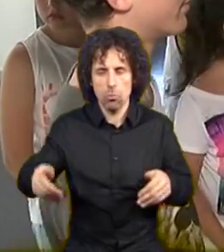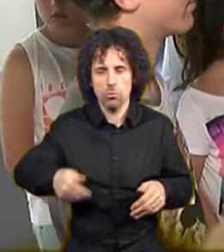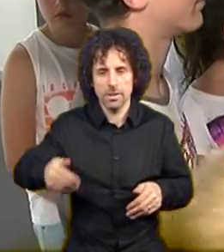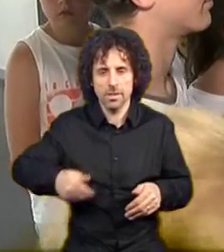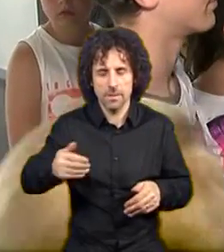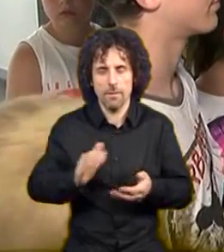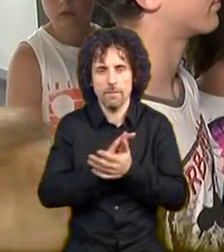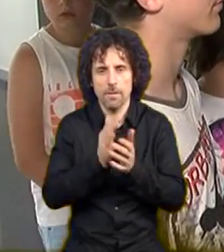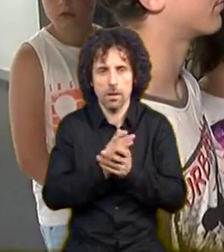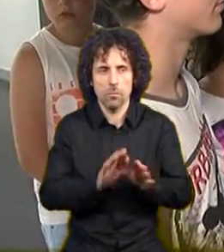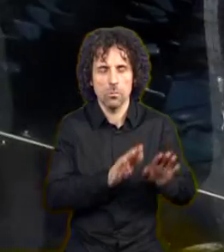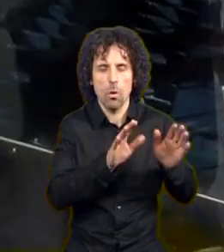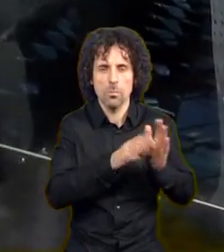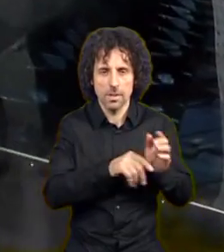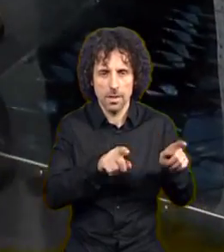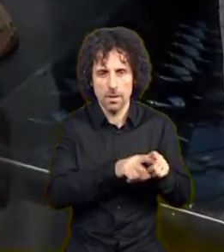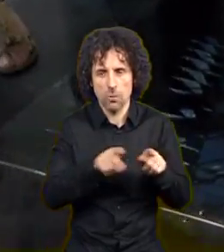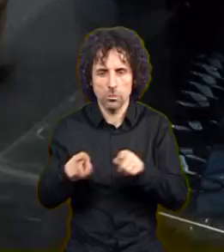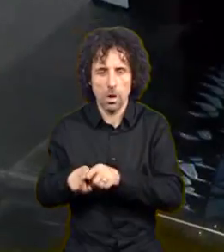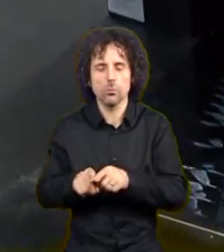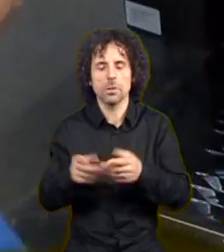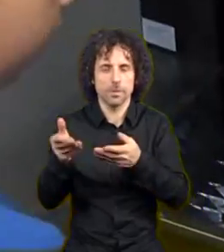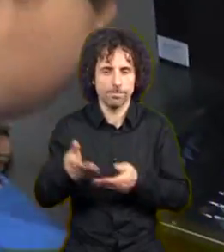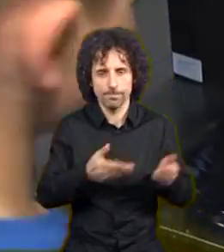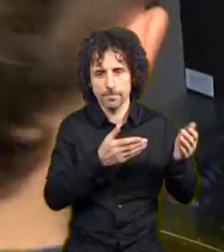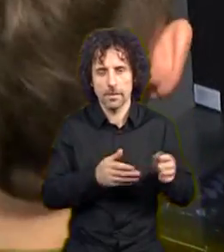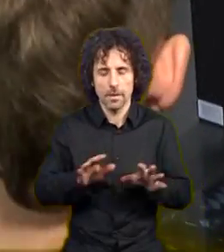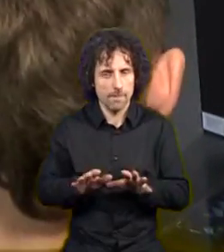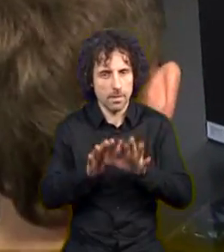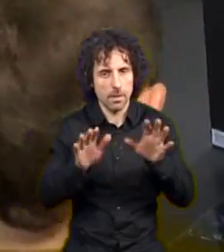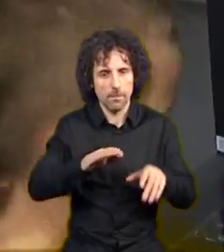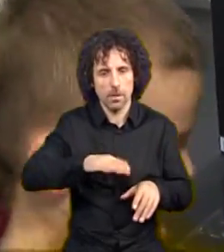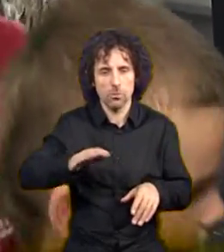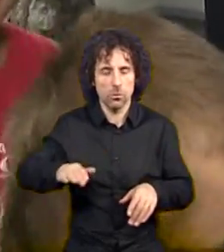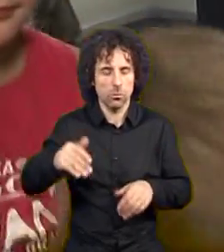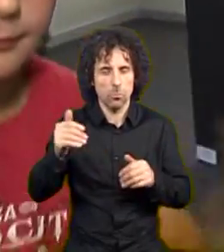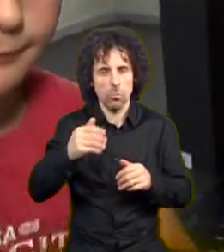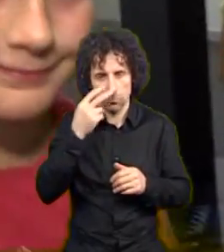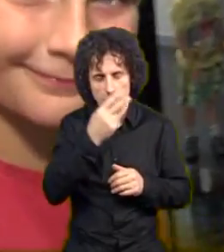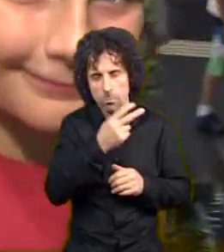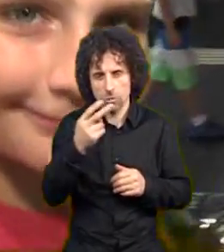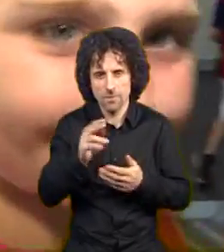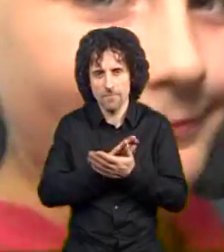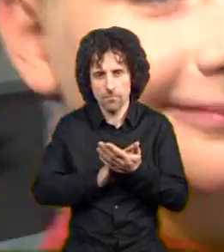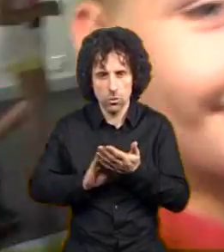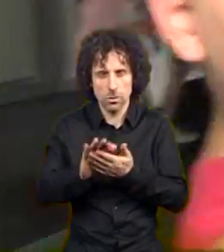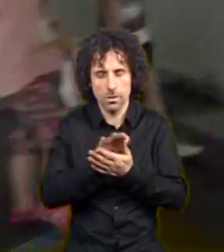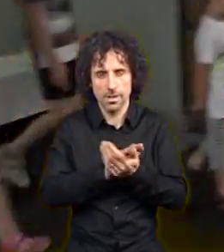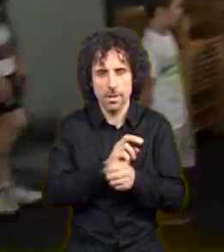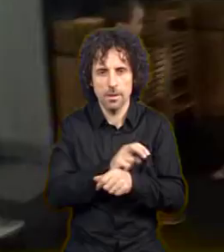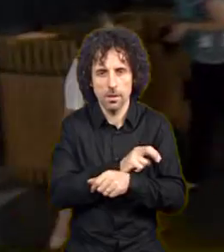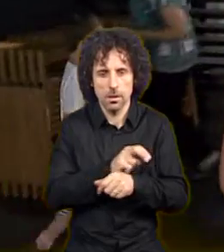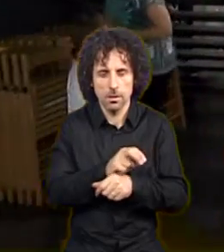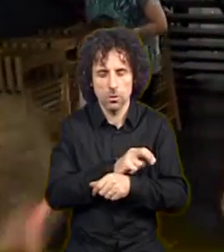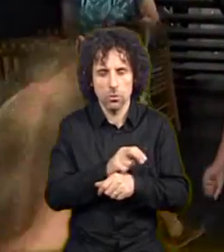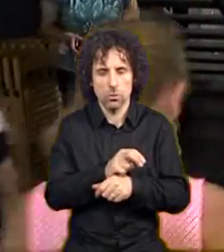zarówno Muzeum Górnictwa Węglowego, jak i Muzeum Miejskim. Pokazujemy taką wystawę, gdzie dzieci będą mogły zobaczyć wszystkie